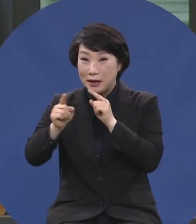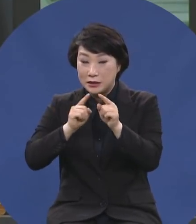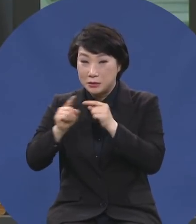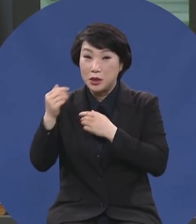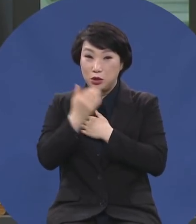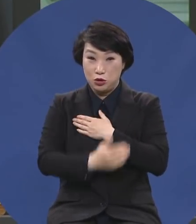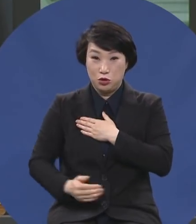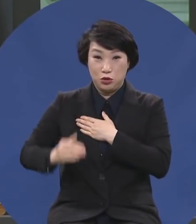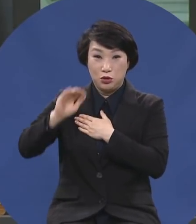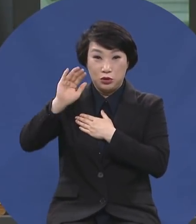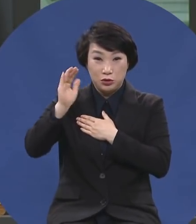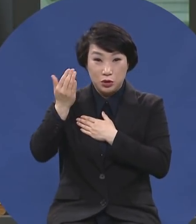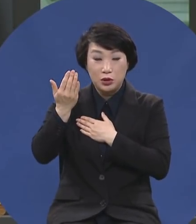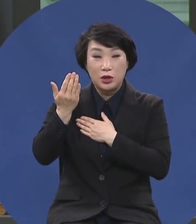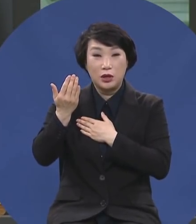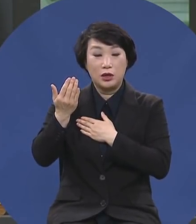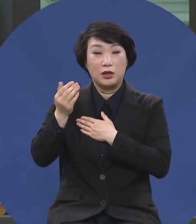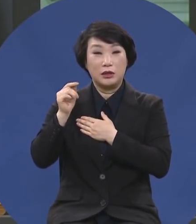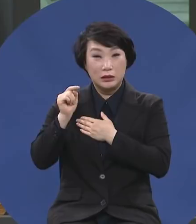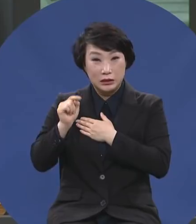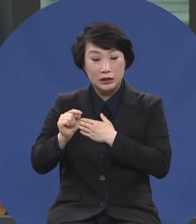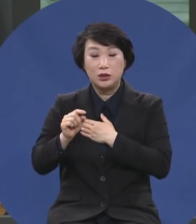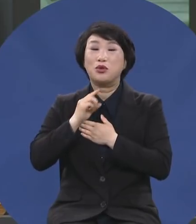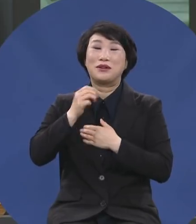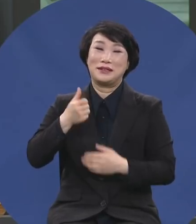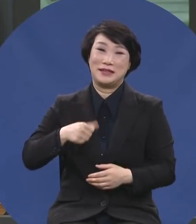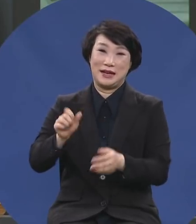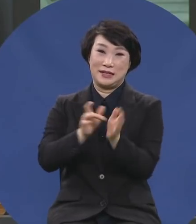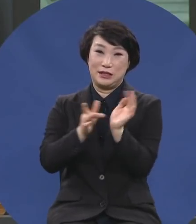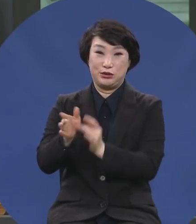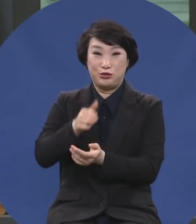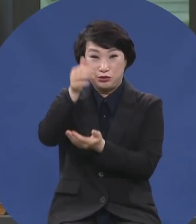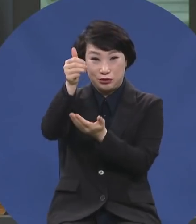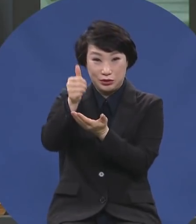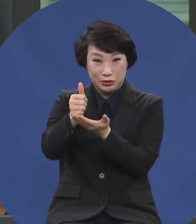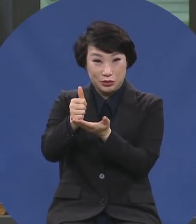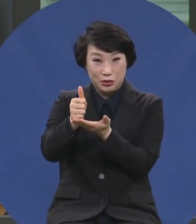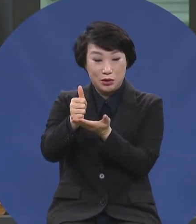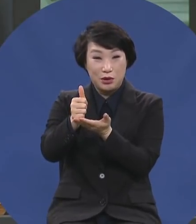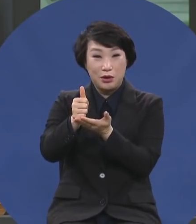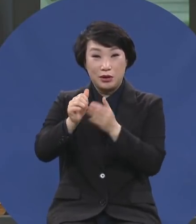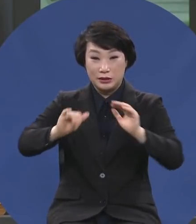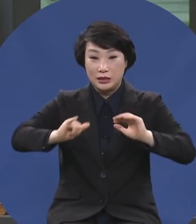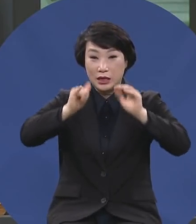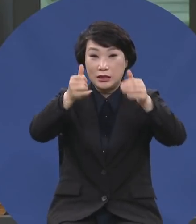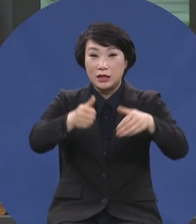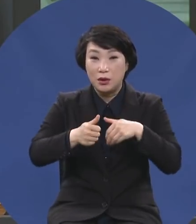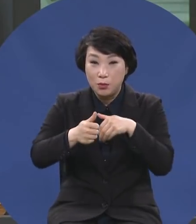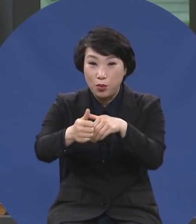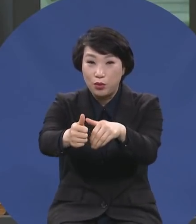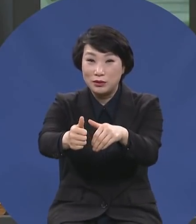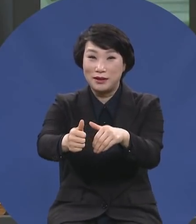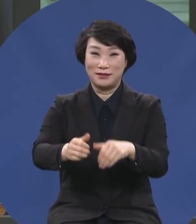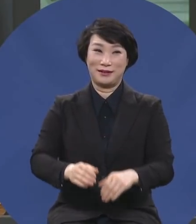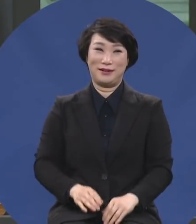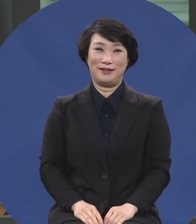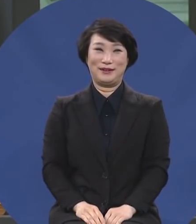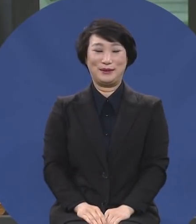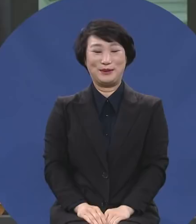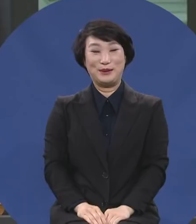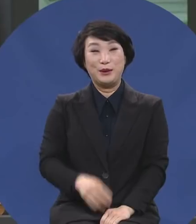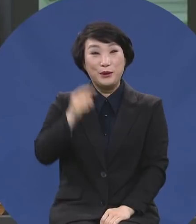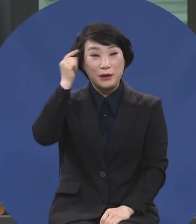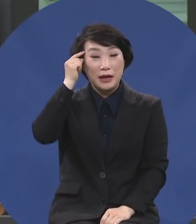말씀이 육신이 되게 하신 독생자 예수 그리스도를 세상에 보내셨다.